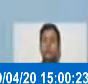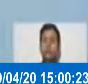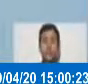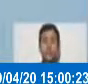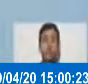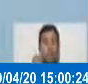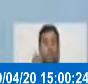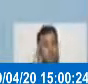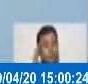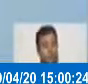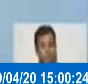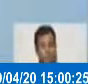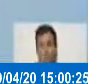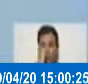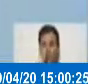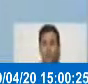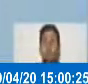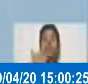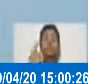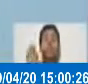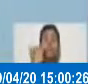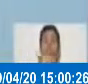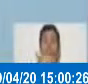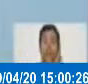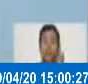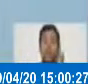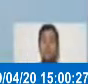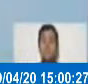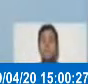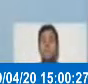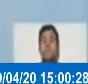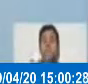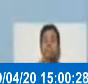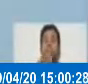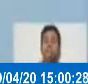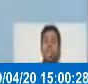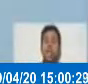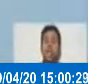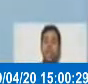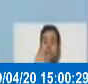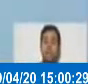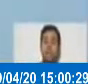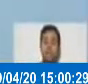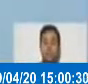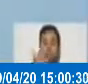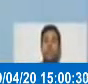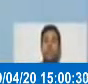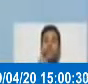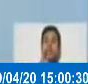ডিভিশনে, এবং ঢাকা ডিভিশনে এই টোটাল যা মৃত্যু হয়েছে তার মধ্যে 137 জন ঢাকা